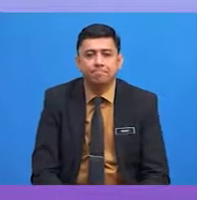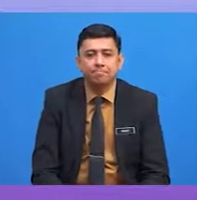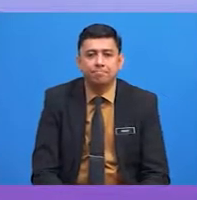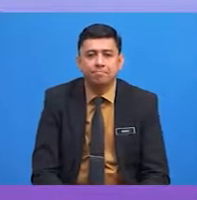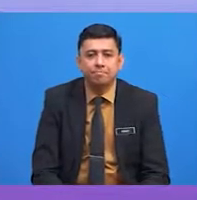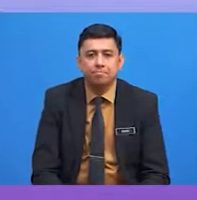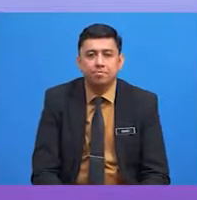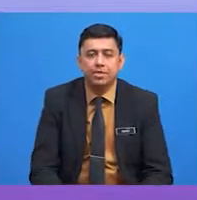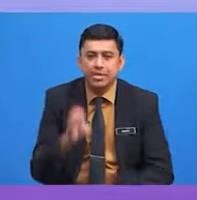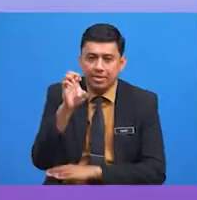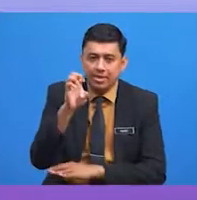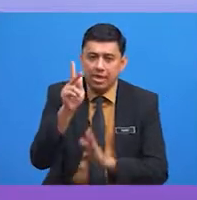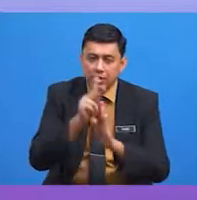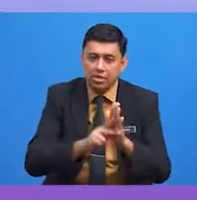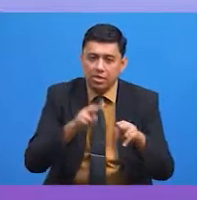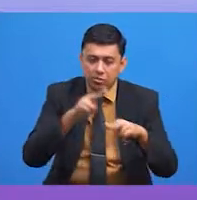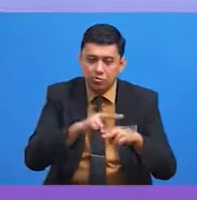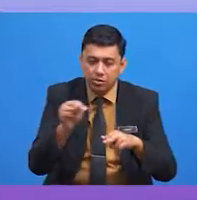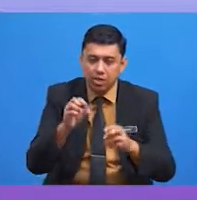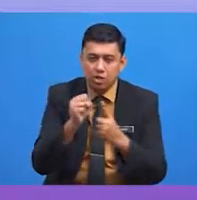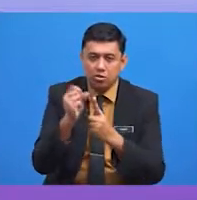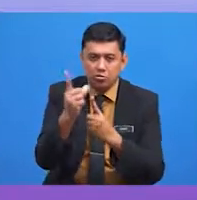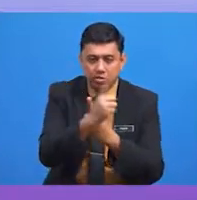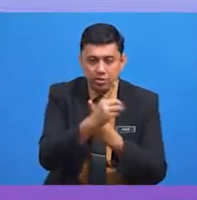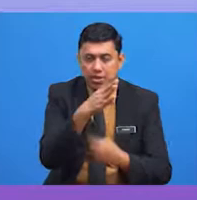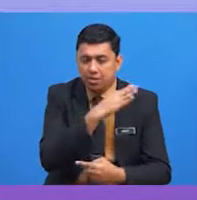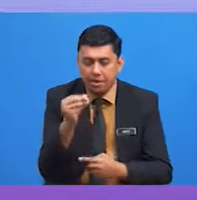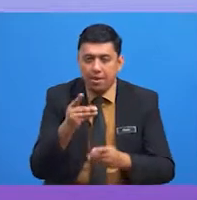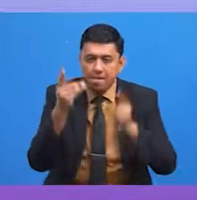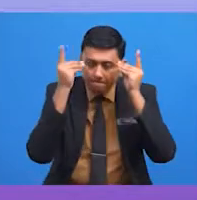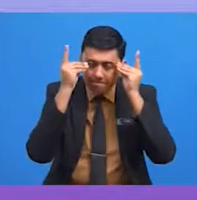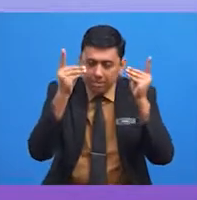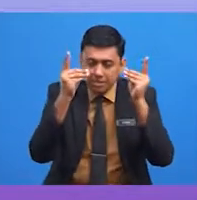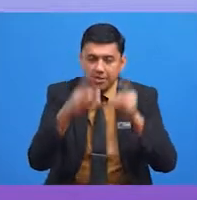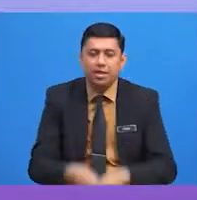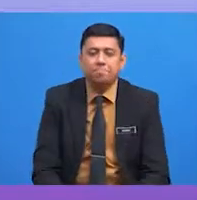E. Kedudukan sosial dan pendidikan.